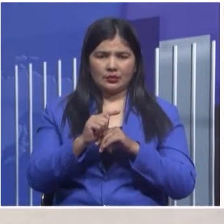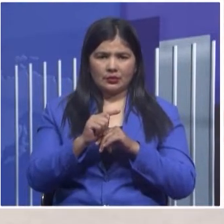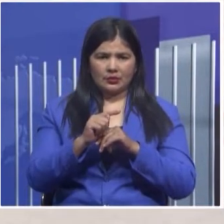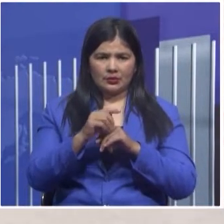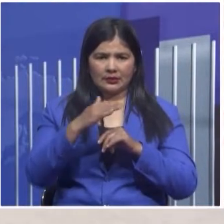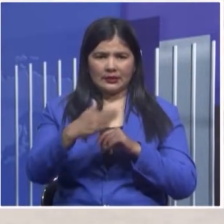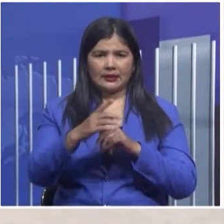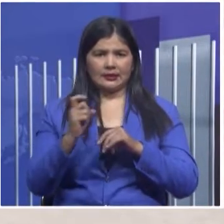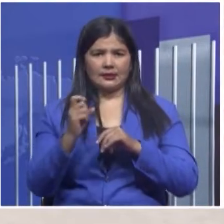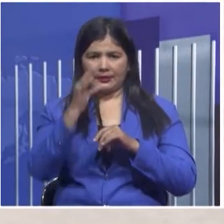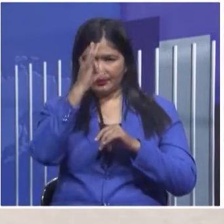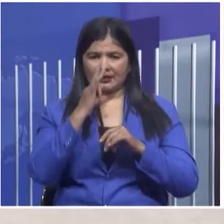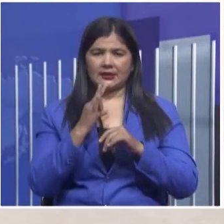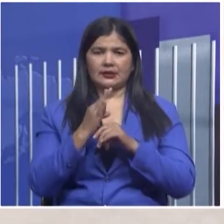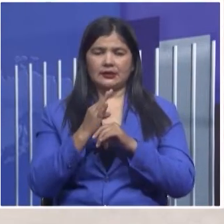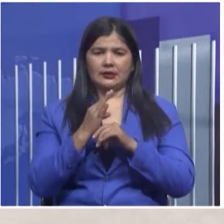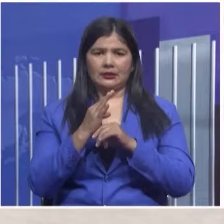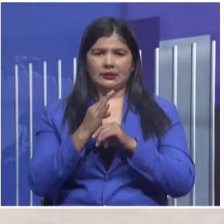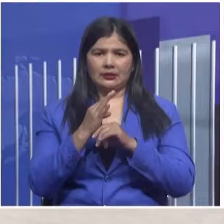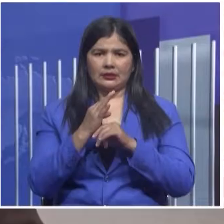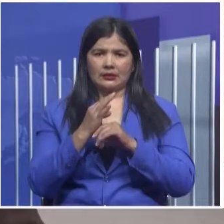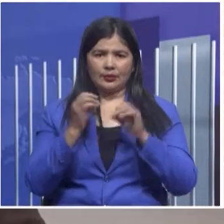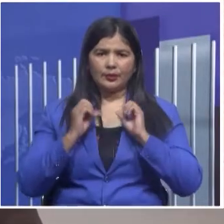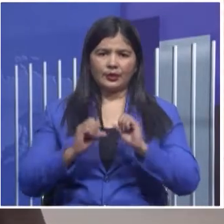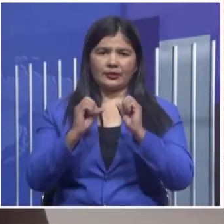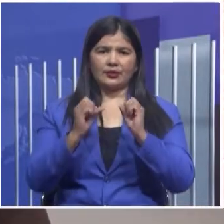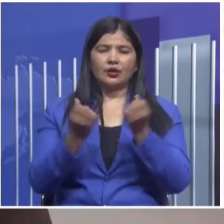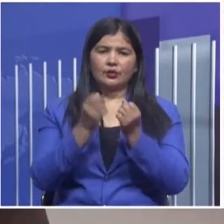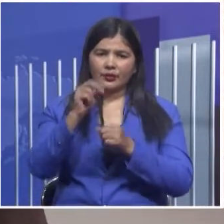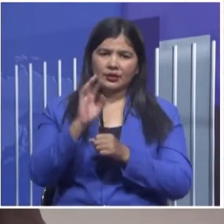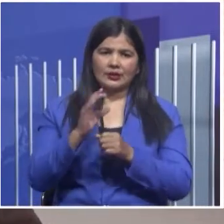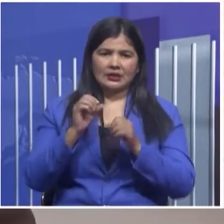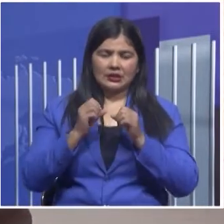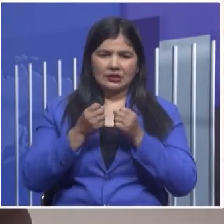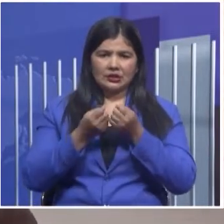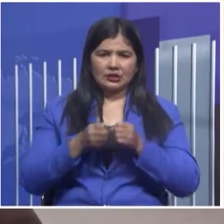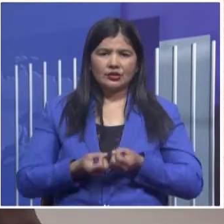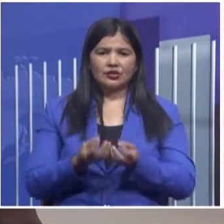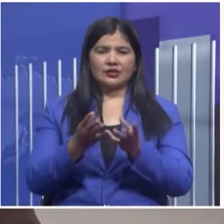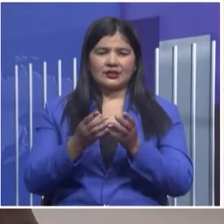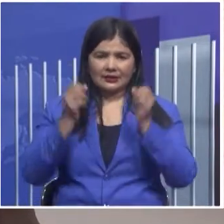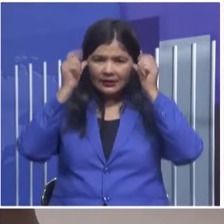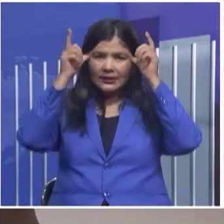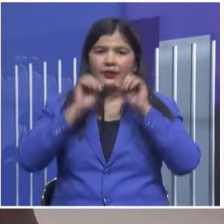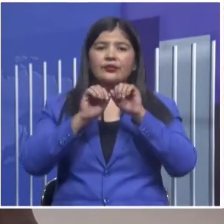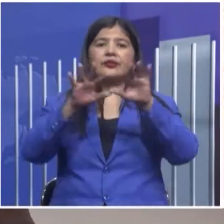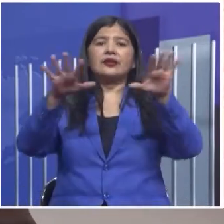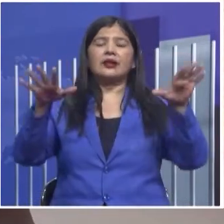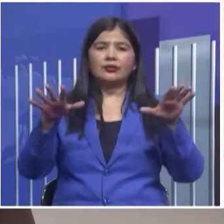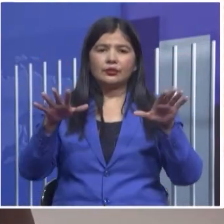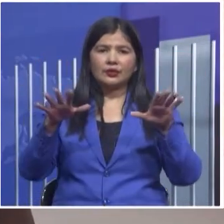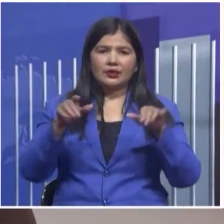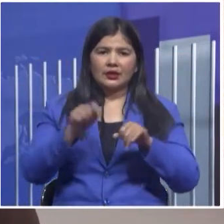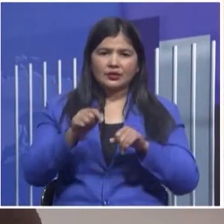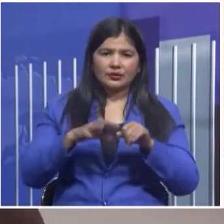पनि विशेष सतर्कता अपनाउनु पर्ला। जनचेतना फैलाउनु, सबैमा चेतना आउनु, सतर्कता अप्नाउनु नै